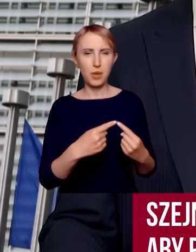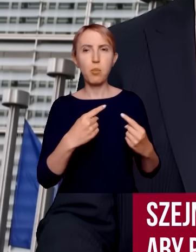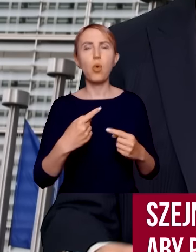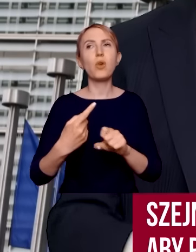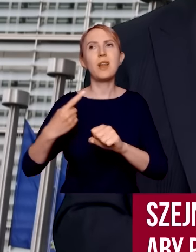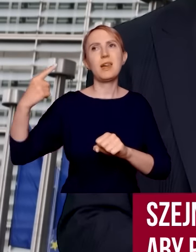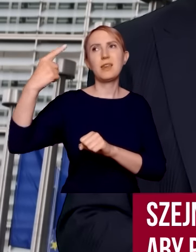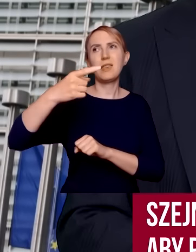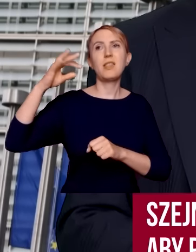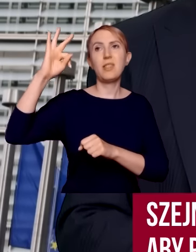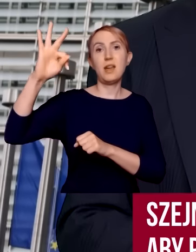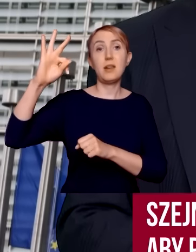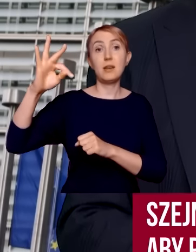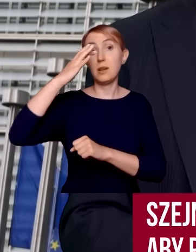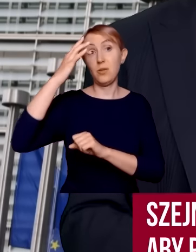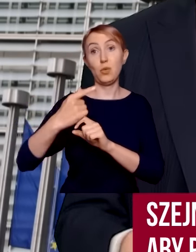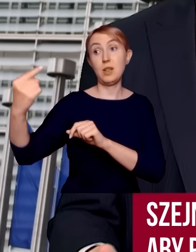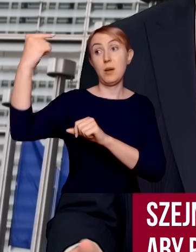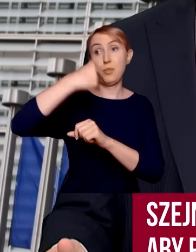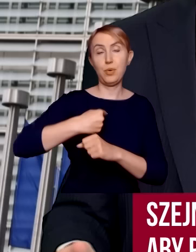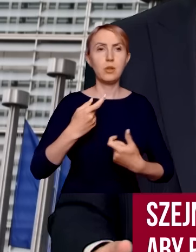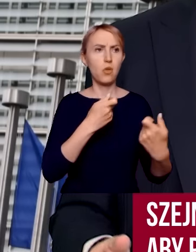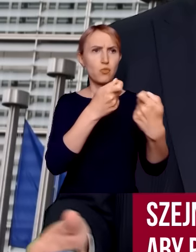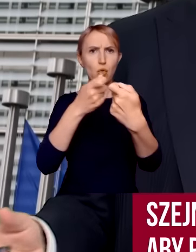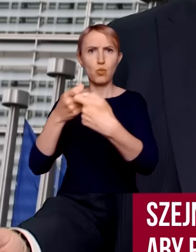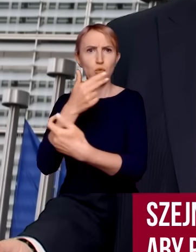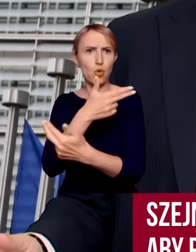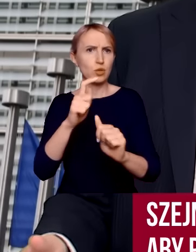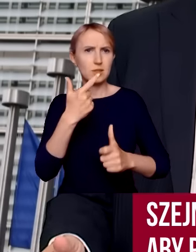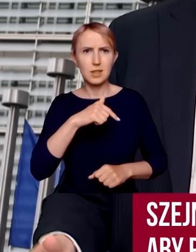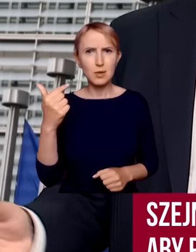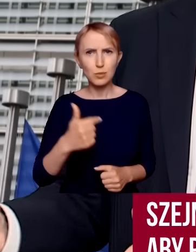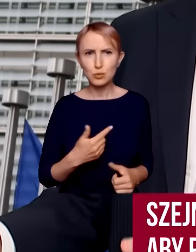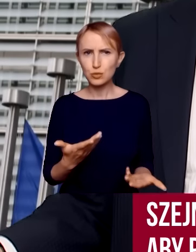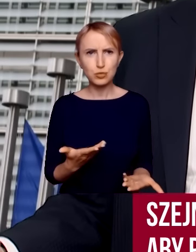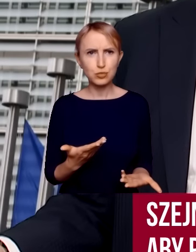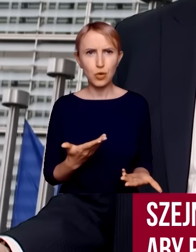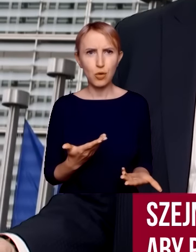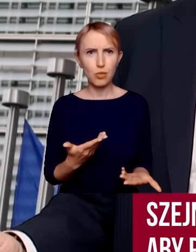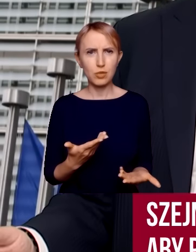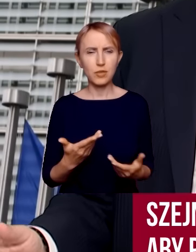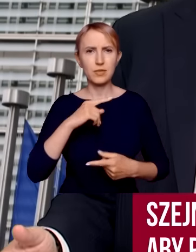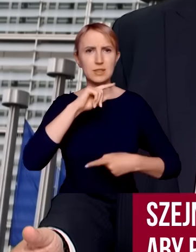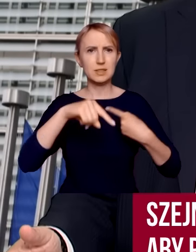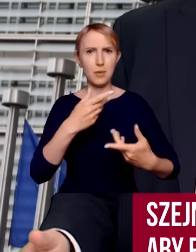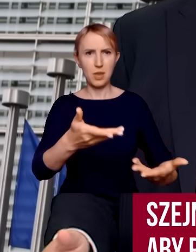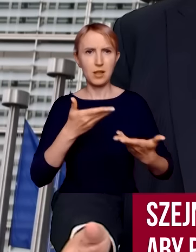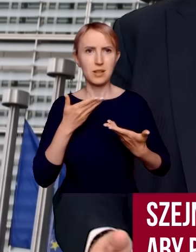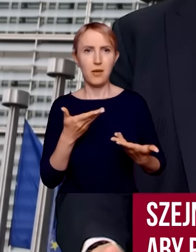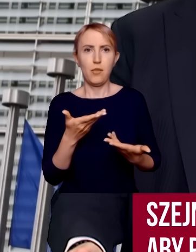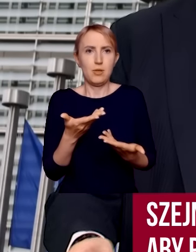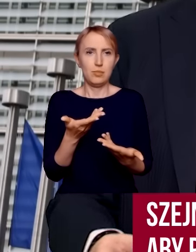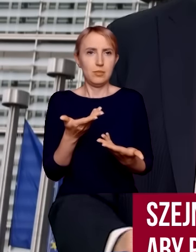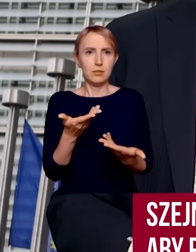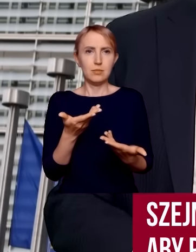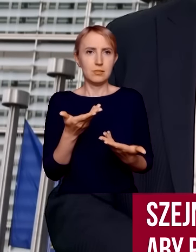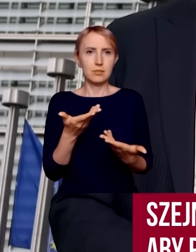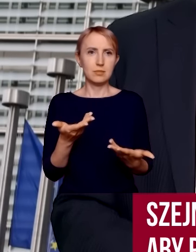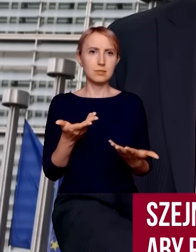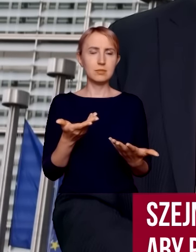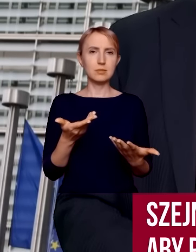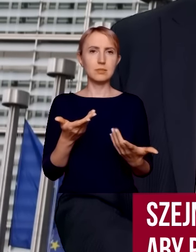ci nasi partnerzy w ogóle nie muszą nic nam nawet czegokolwiek w zamian proponować, bo, no bo, że tak powiem,